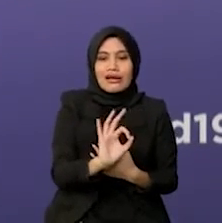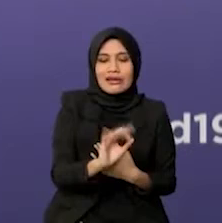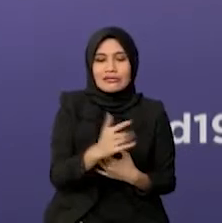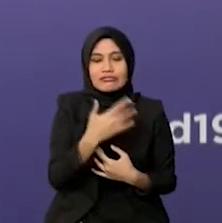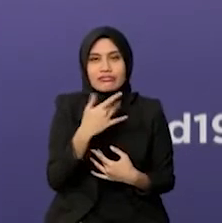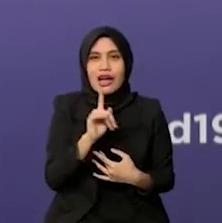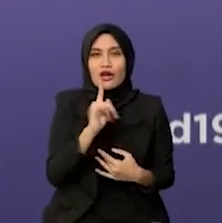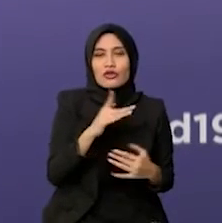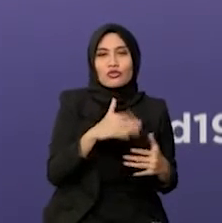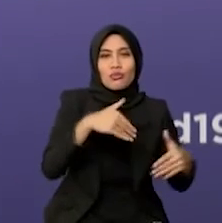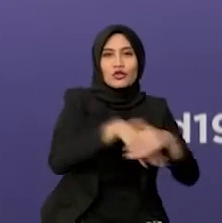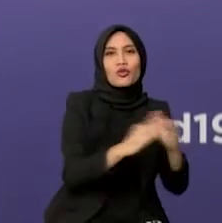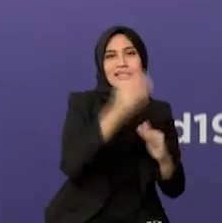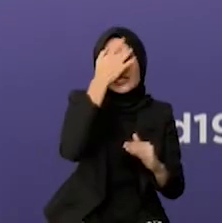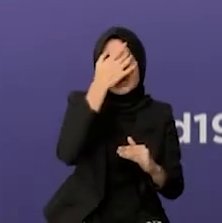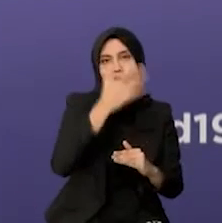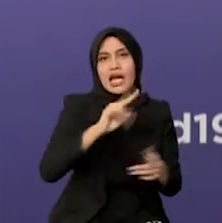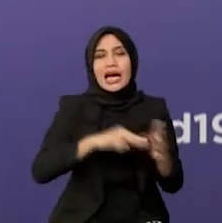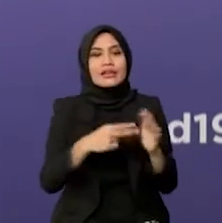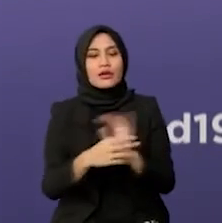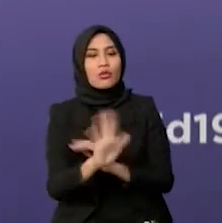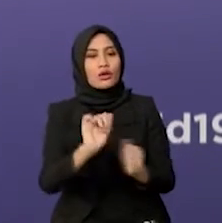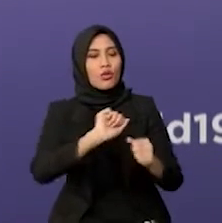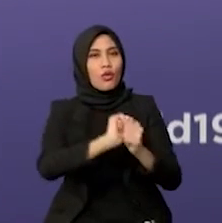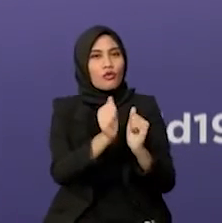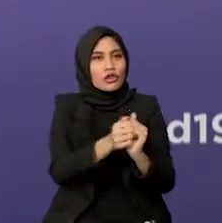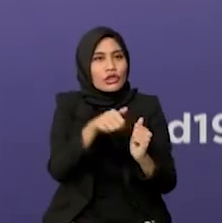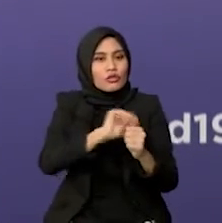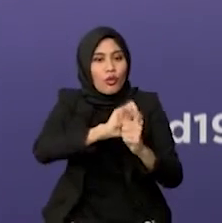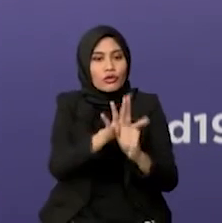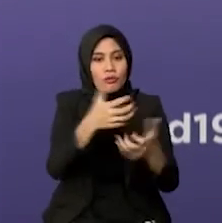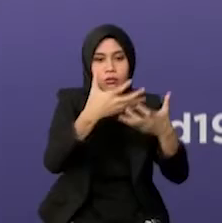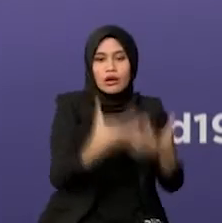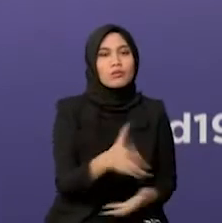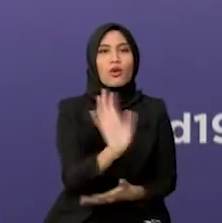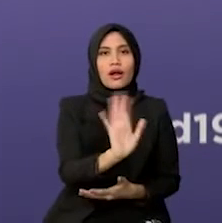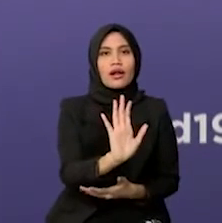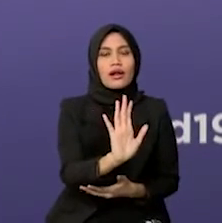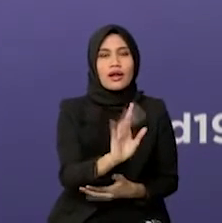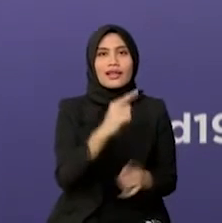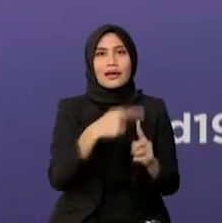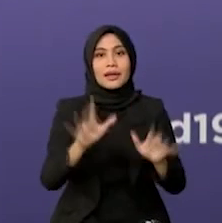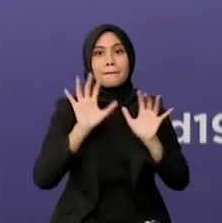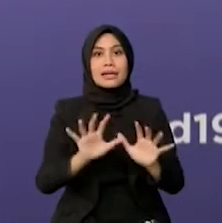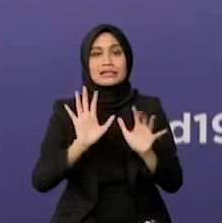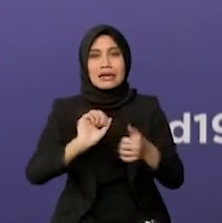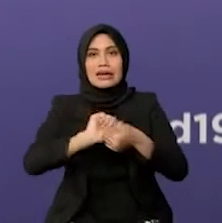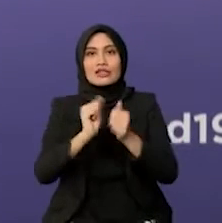sakit hatinya kasus ringan atau kasus tanpa gejala yang mengharuskan